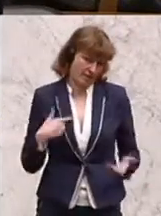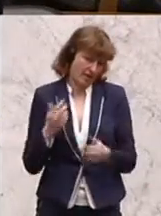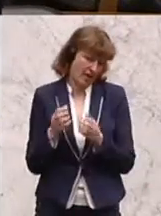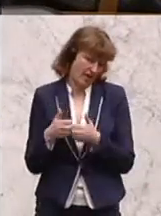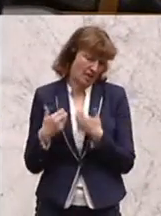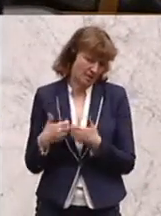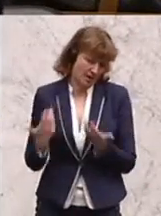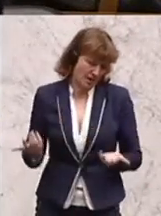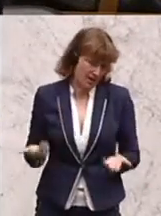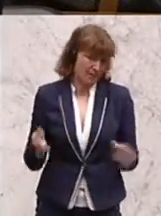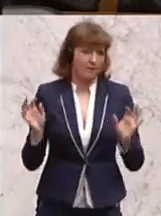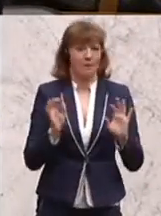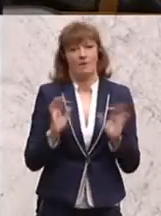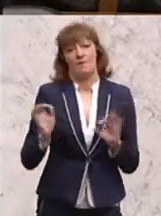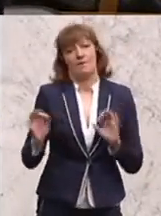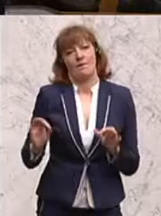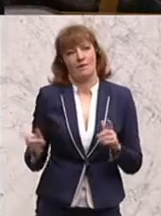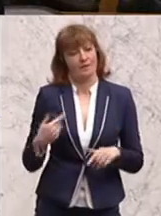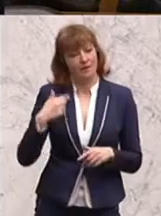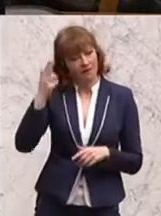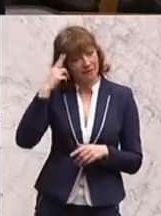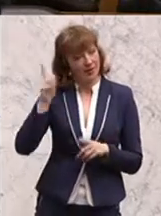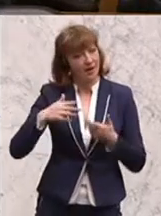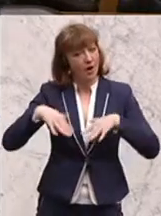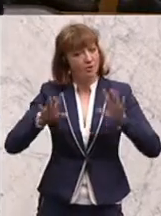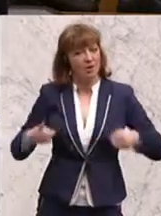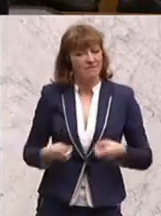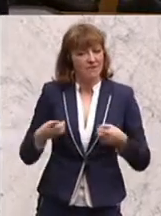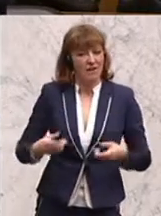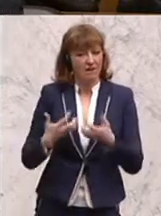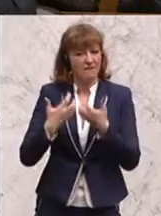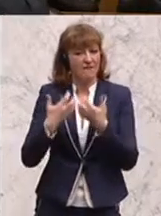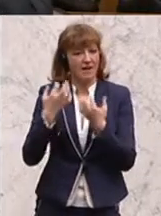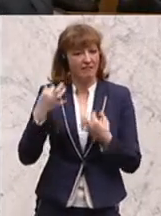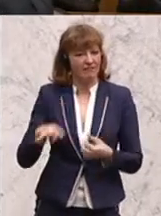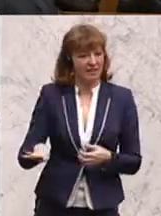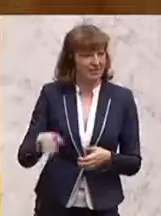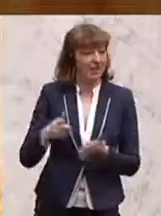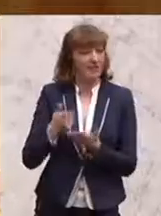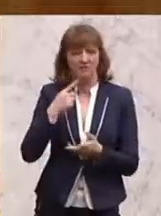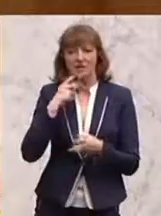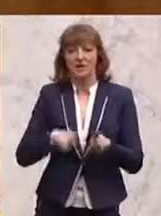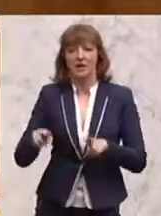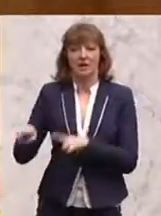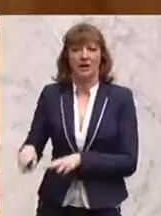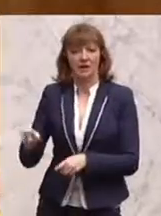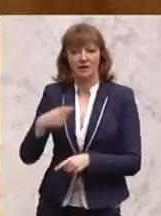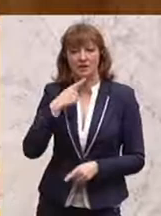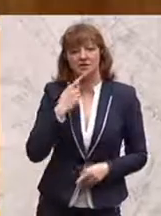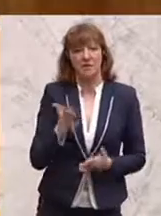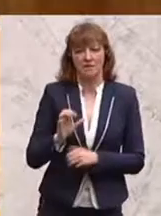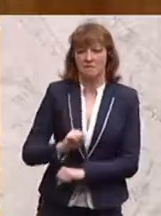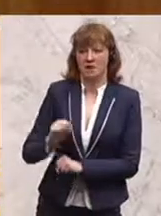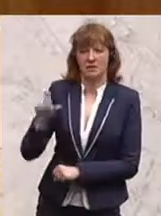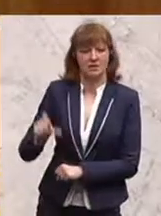möchte. Oder wir kennen ihn auch als Asylwerber im Waldviertel. Der sagt jetzt beim Gerichtsprozess in Krems, sagt sein Verteidiger, na, eigentlich